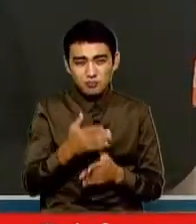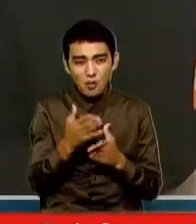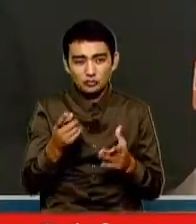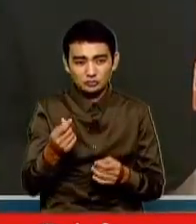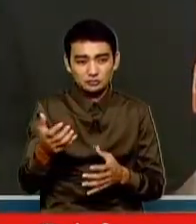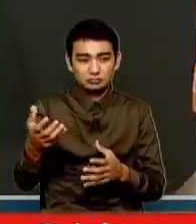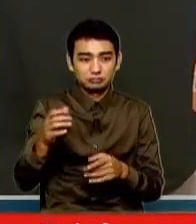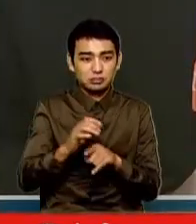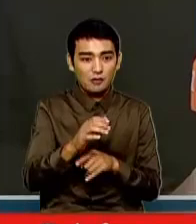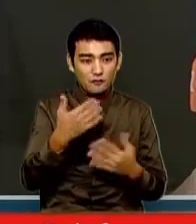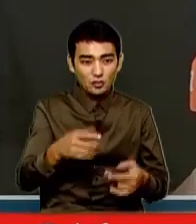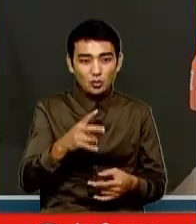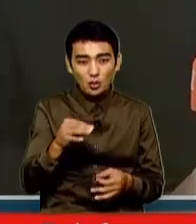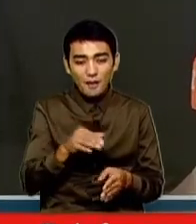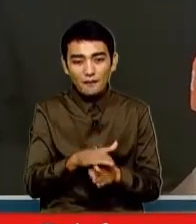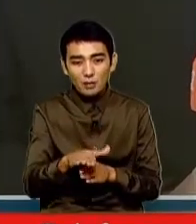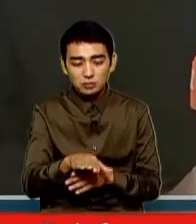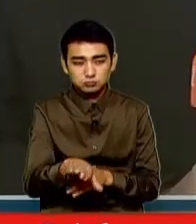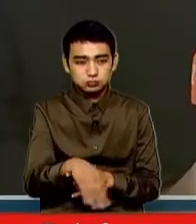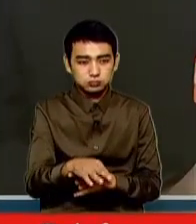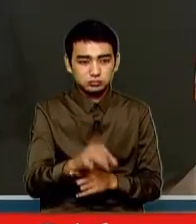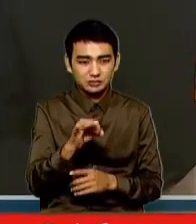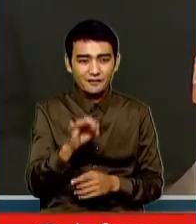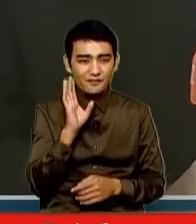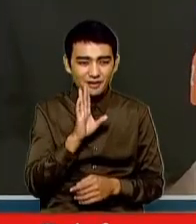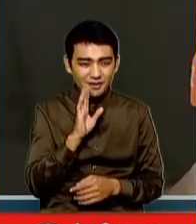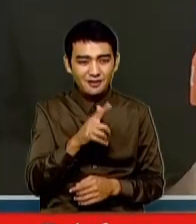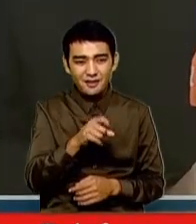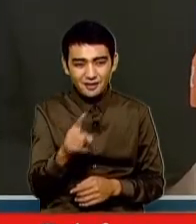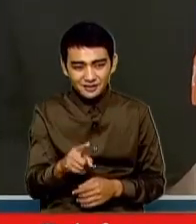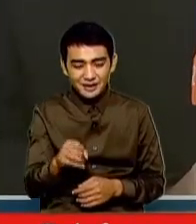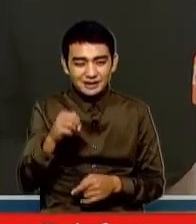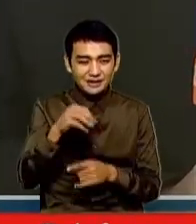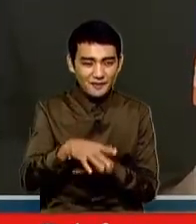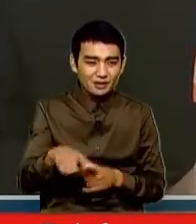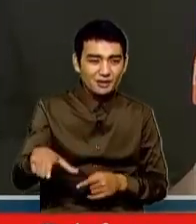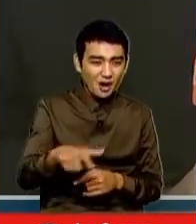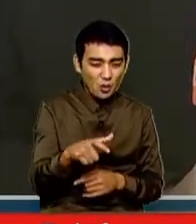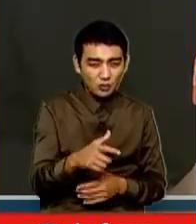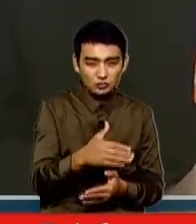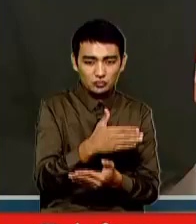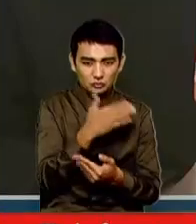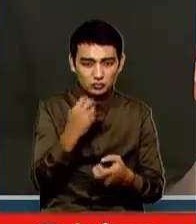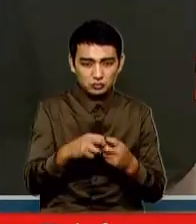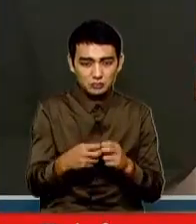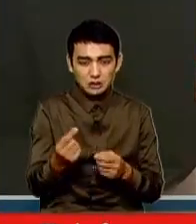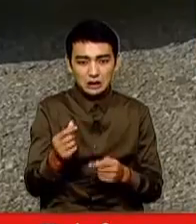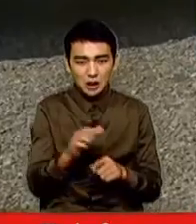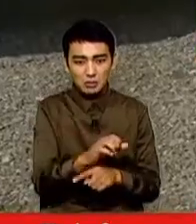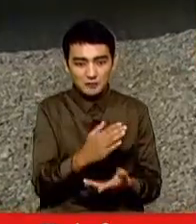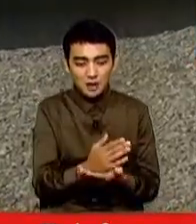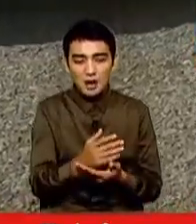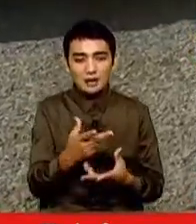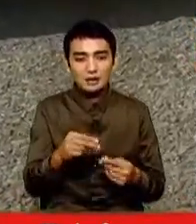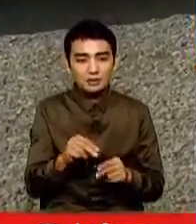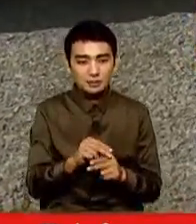бөлінген, бірақ тындырылған тірлік жоқ. Салдарынан су мен газға, жол мен жарыққа жармай келеміз дейді жиналғандар.